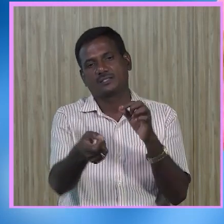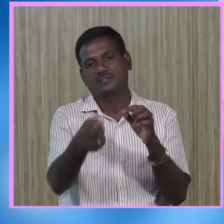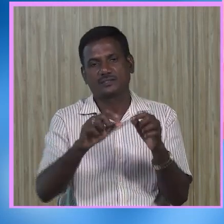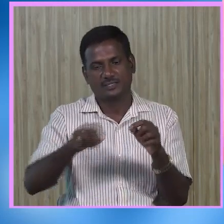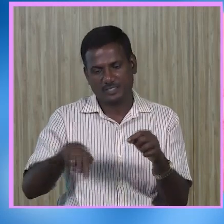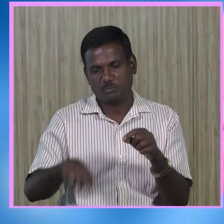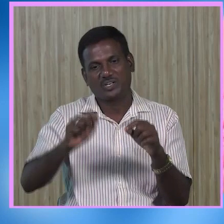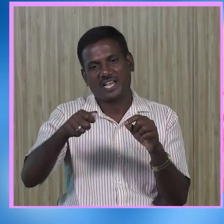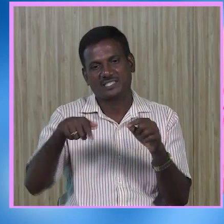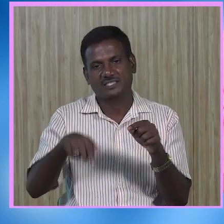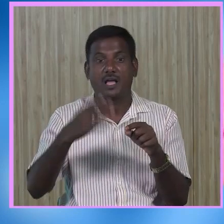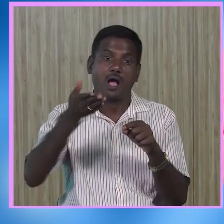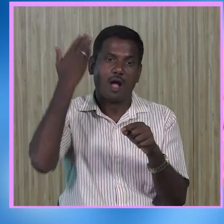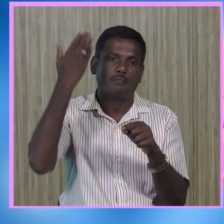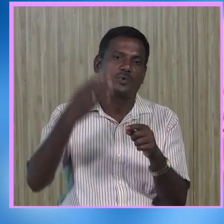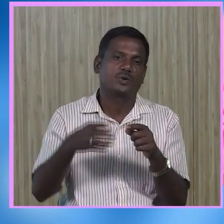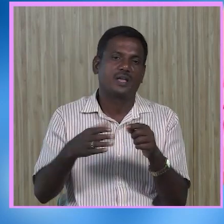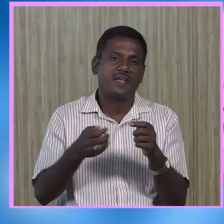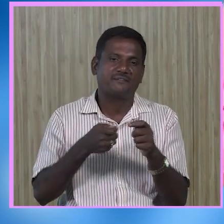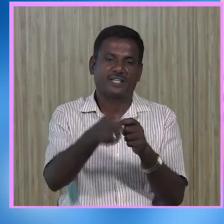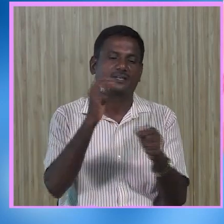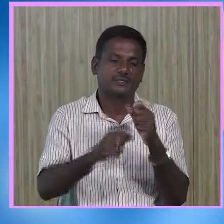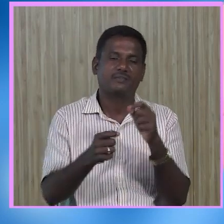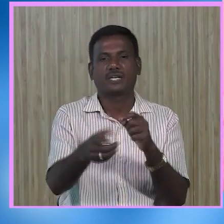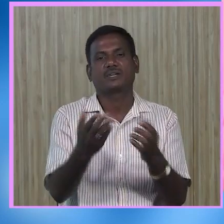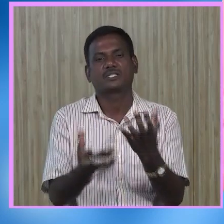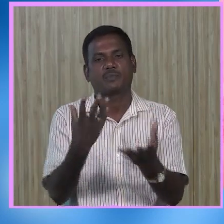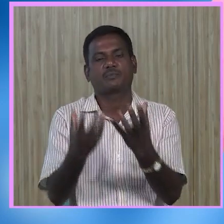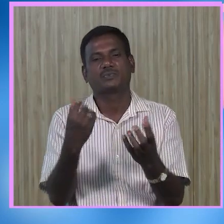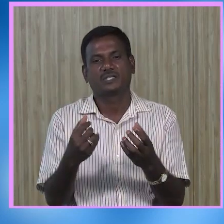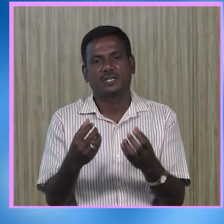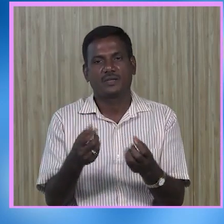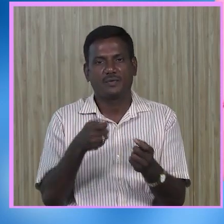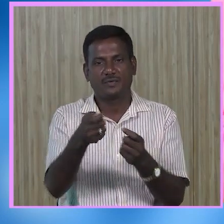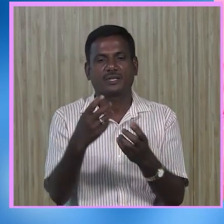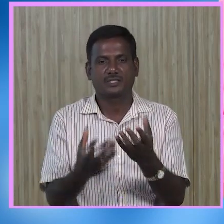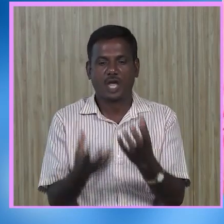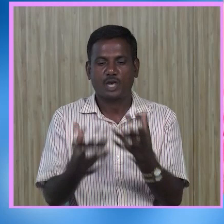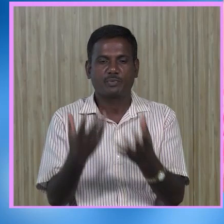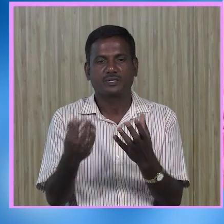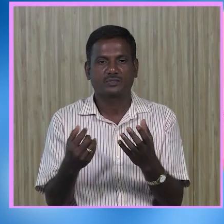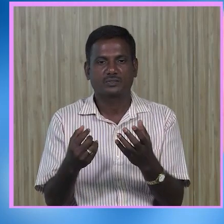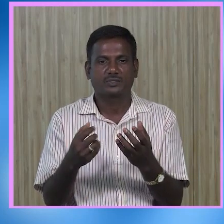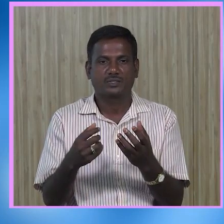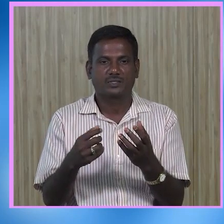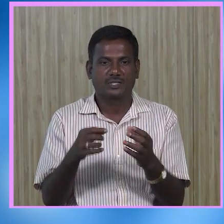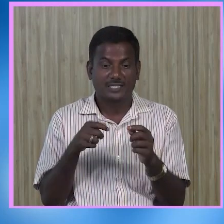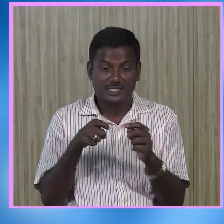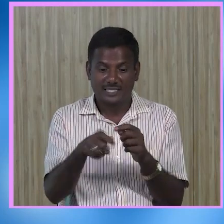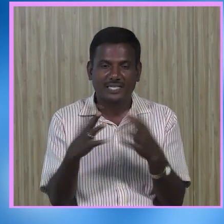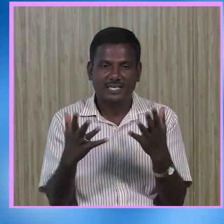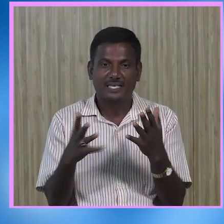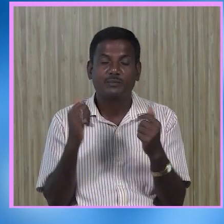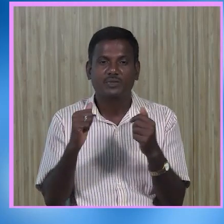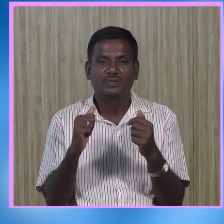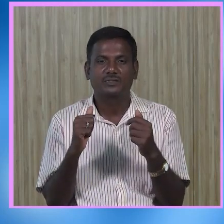தானே கேஸ்லாம் வந்துருச்சு, கரண்ட் அடுப்புலாம் வந்துருச்சு, அப்போ விறகு வச்சு சமைப்பாங்க. விறகு வச்சு அடுப்பு எரியும் பொழுது அடுப்பு சரியாக எரியலைன்னா